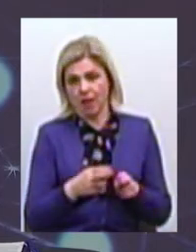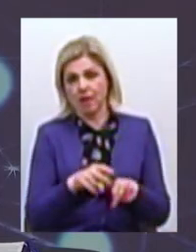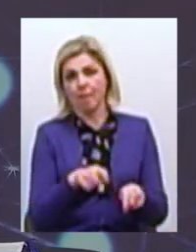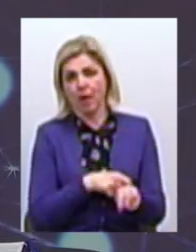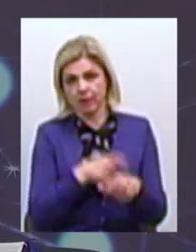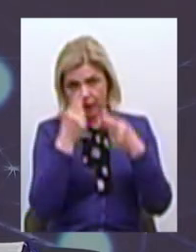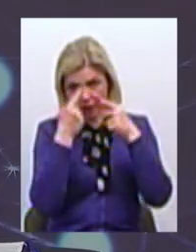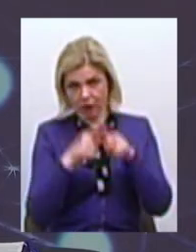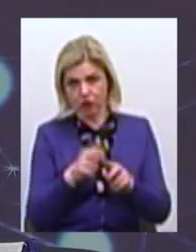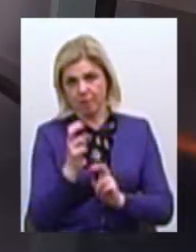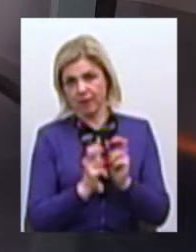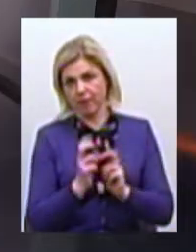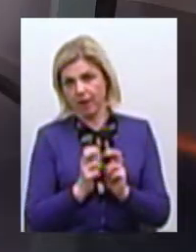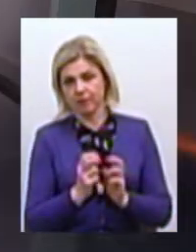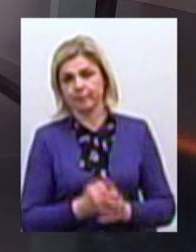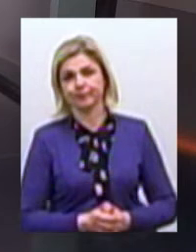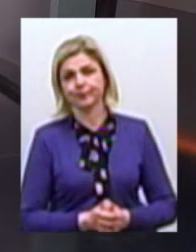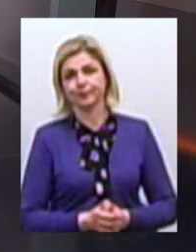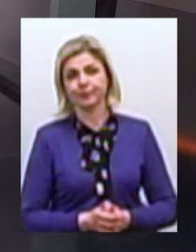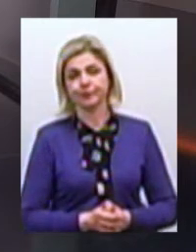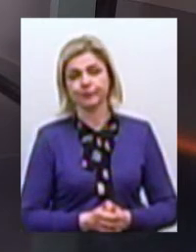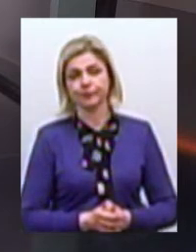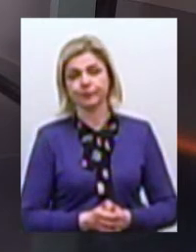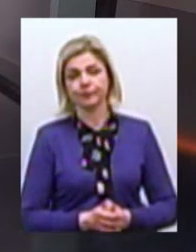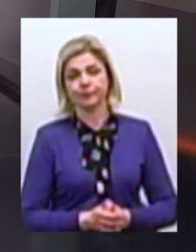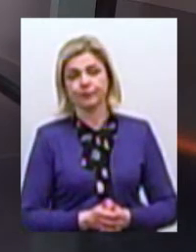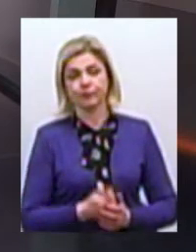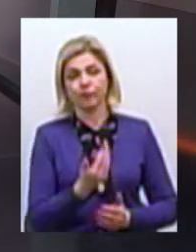материально-технического состояния предприятия. Пожалуйста, коллеги, есть вопросы?